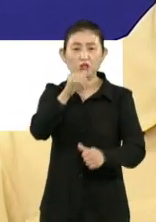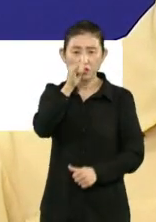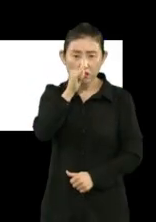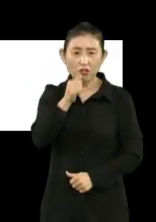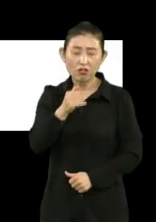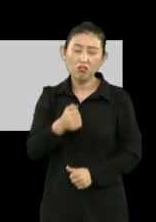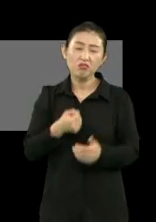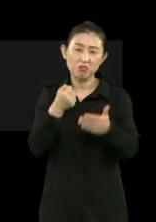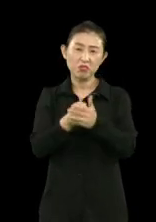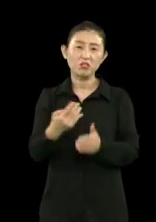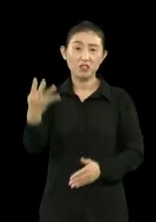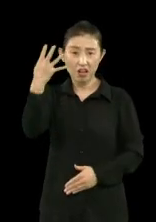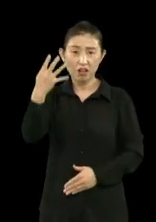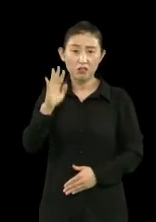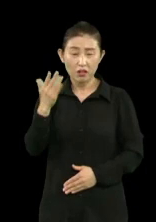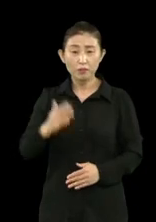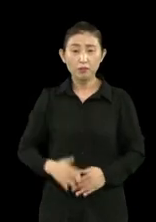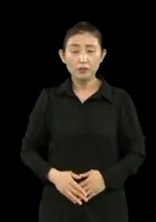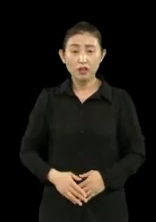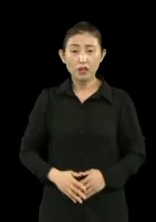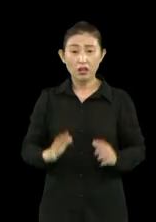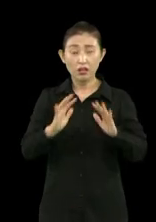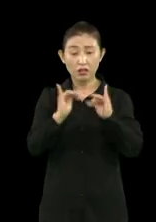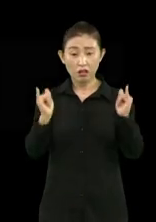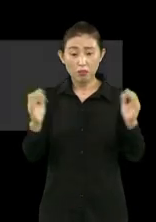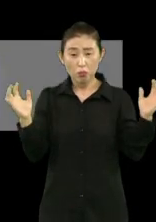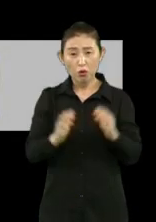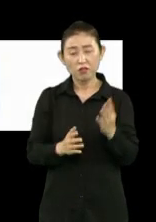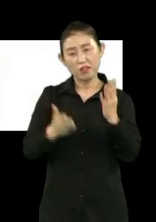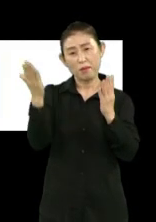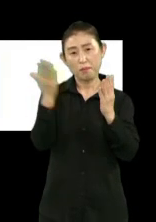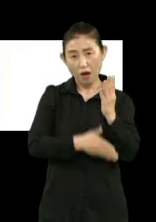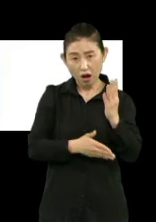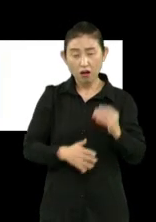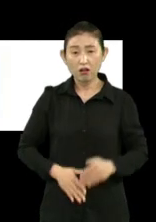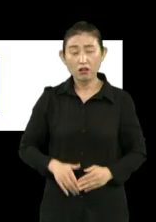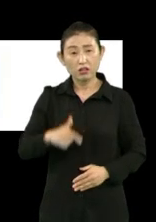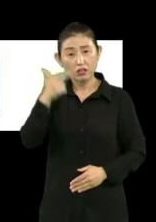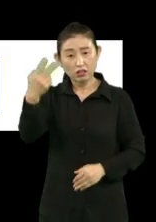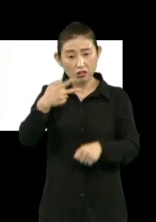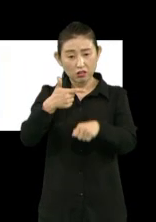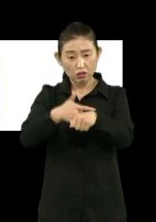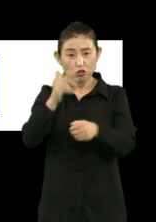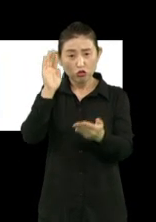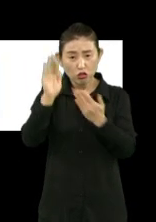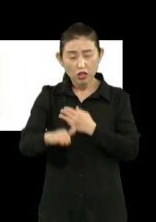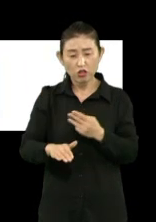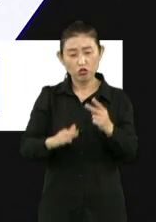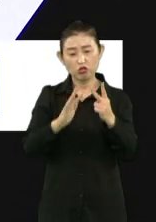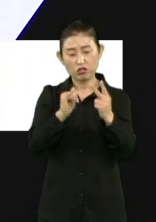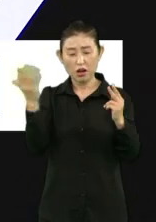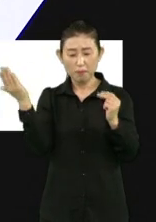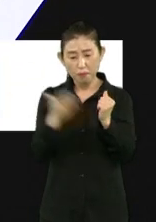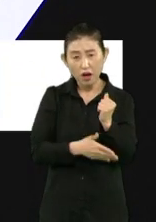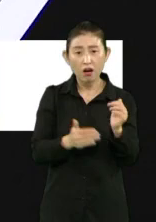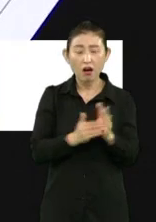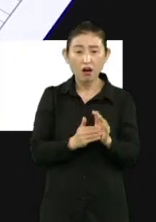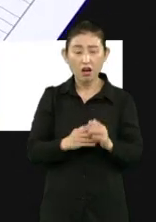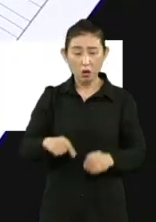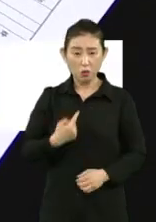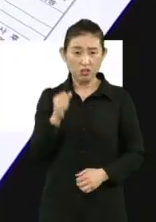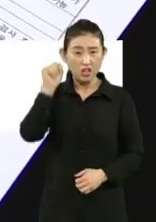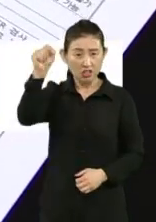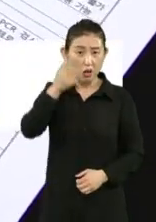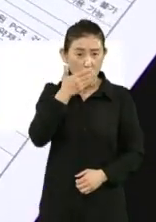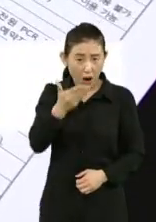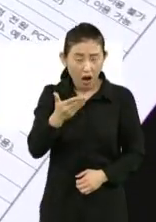판단하여 사적 모임은 4명까지 가능하지만 오후 6시 이후부터는 2명까지만 모일 수 있고 1인 시위의